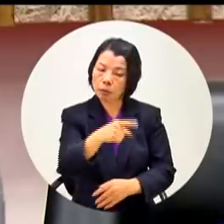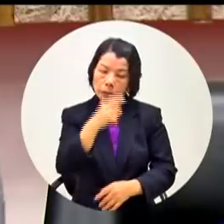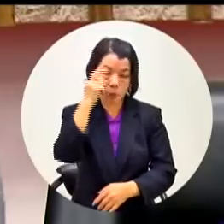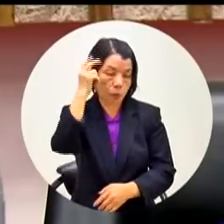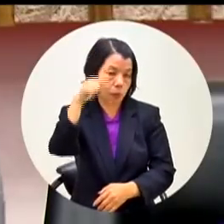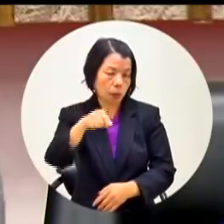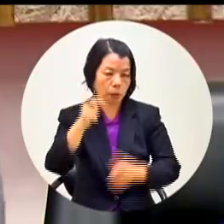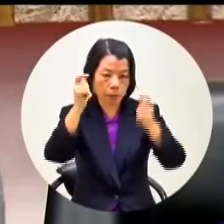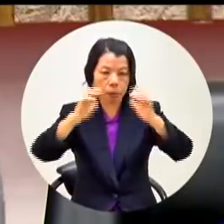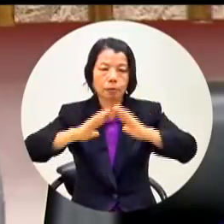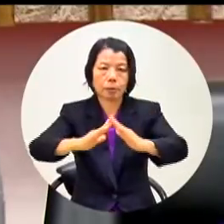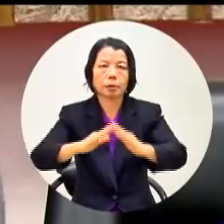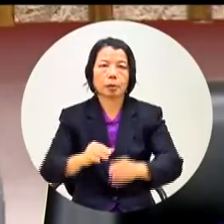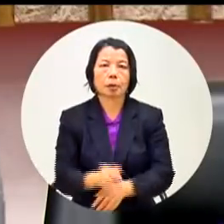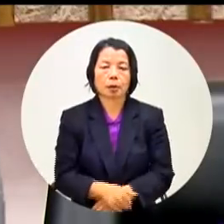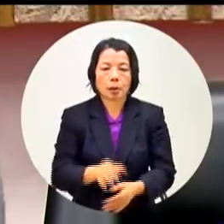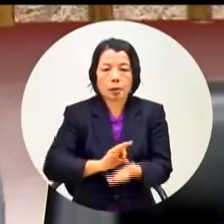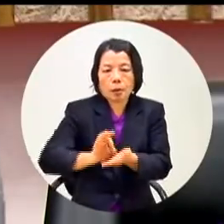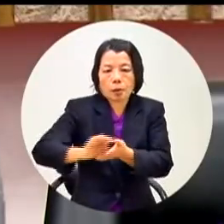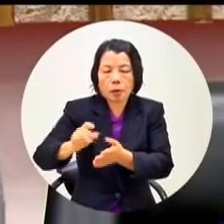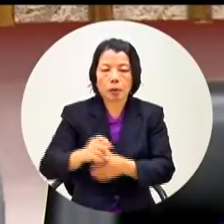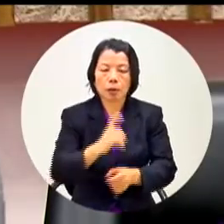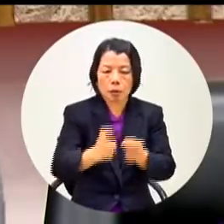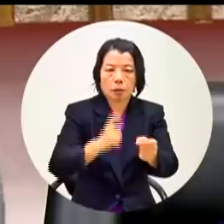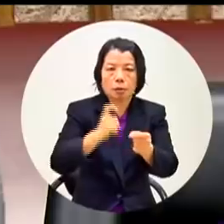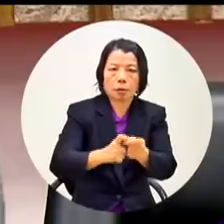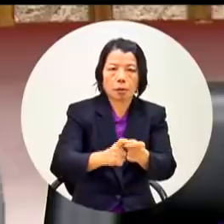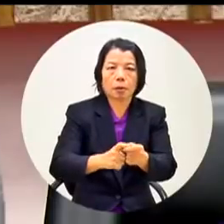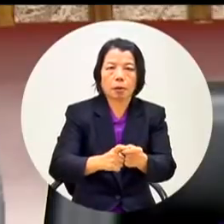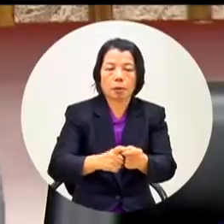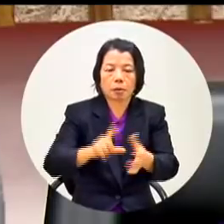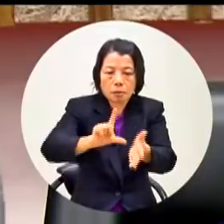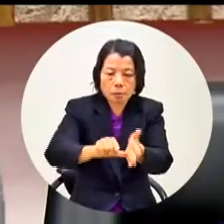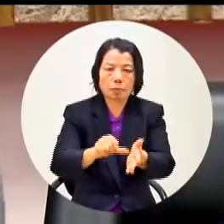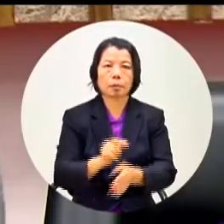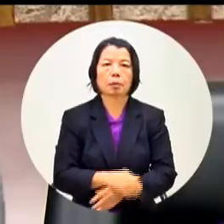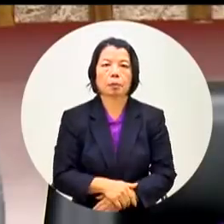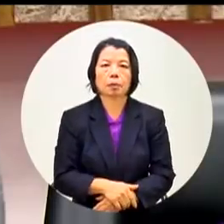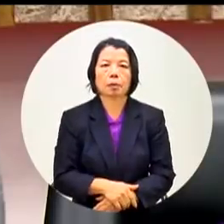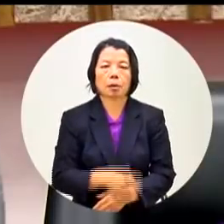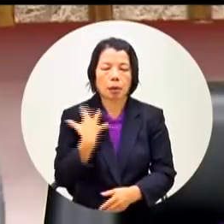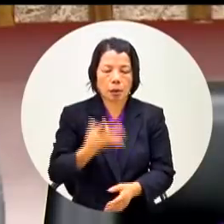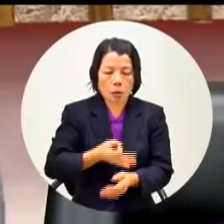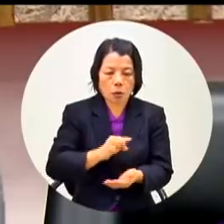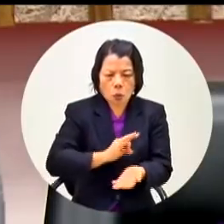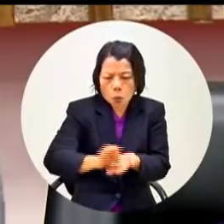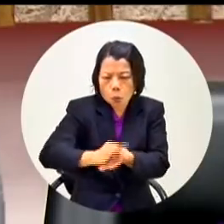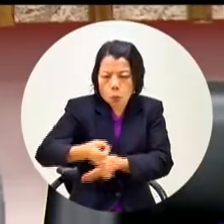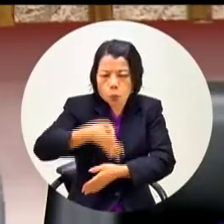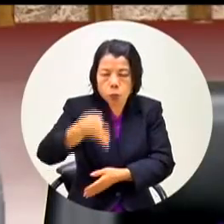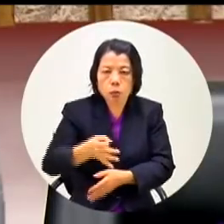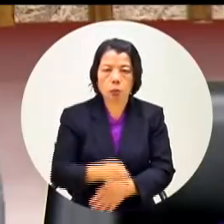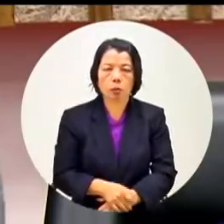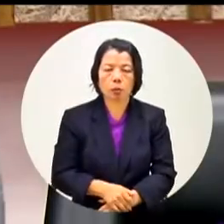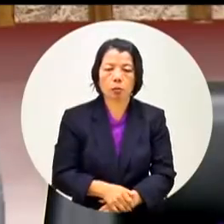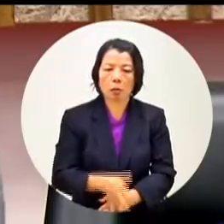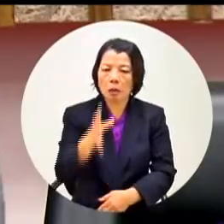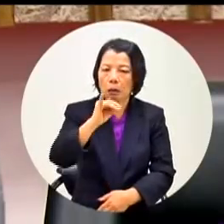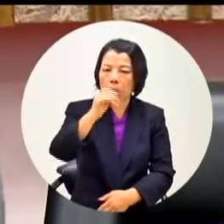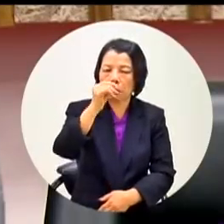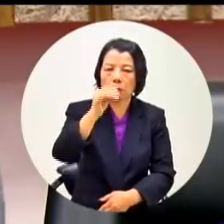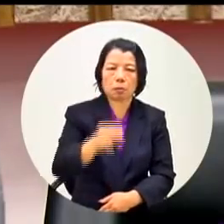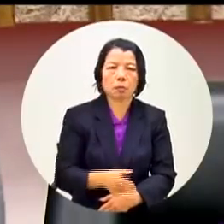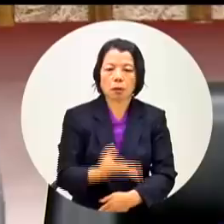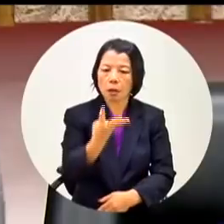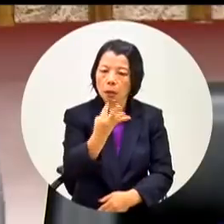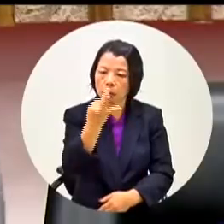十年，花费了十年的时间。斥资了这么多几千亿哈，完成了这个我们刚刚呢在讲